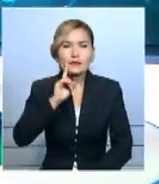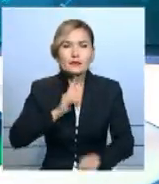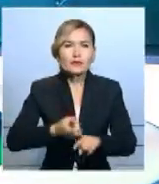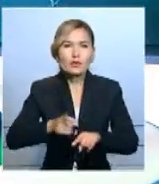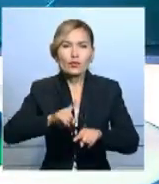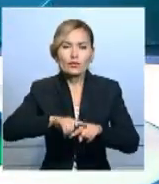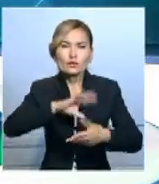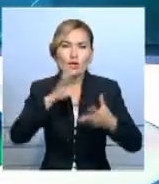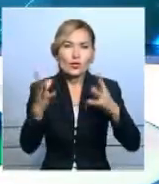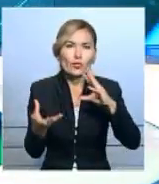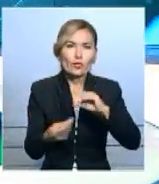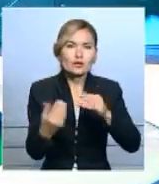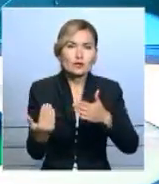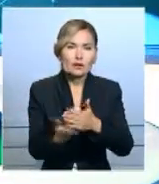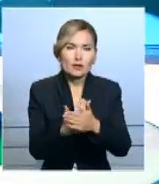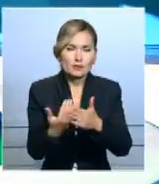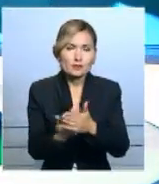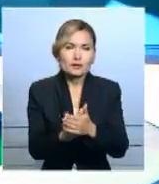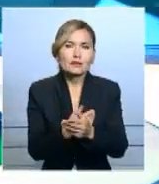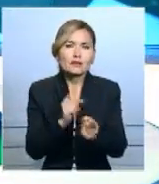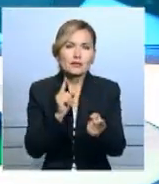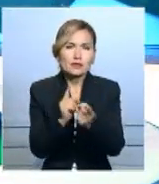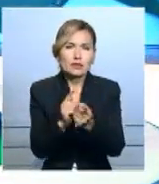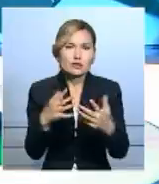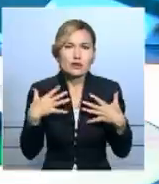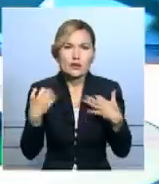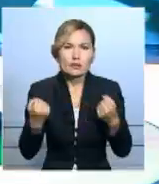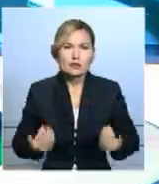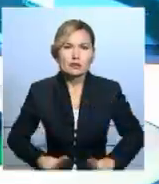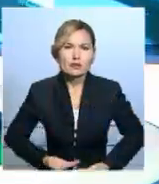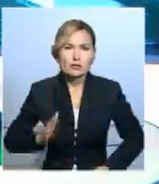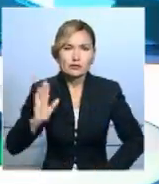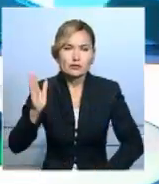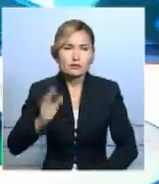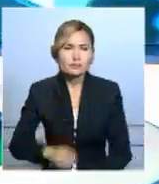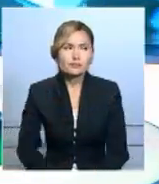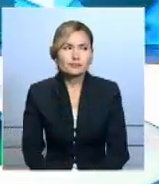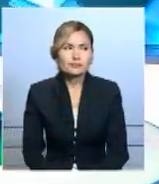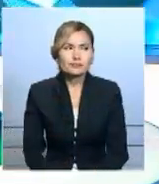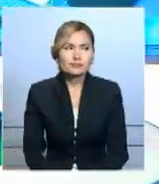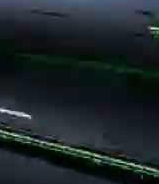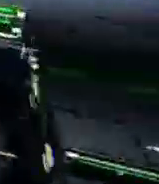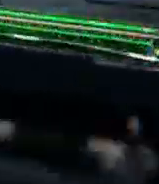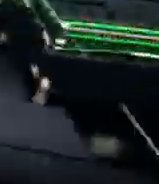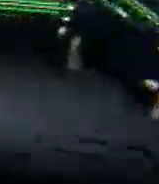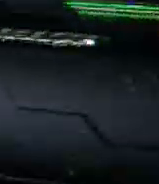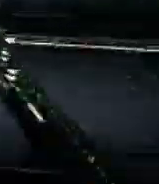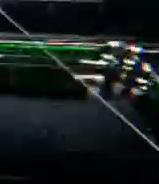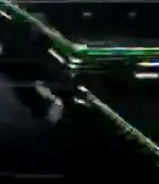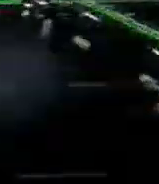Назарларыңызға рахмет, құрметті көрермендер. Мен де әзірге осы, келесі сағаттың басында қайта жүздесеміз.